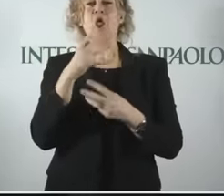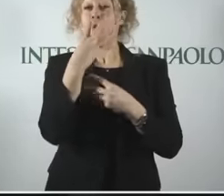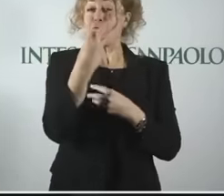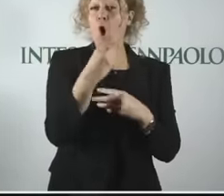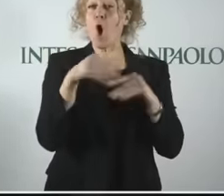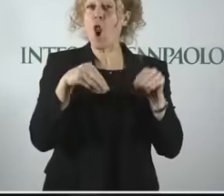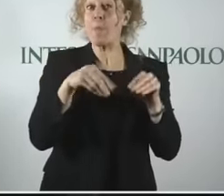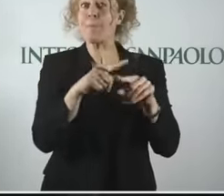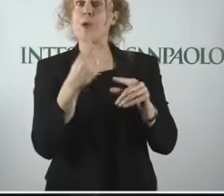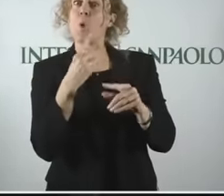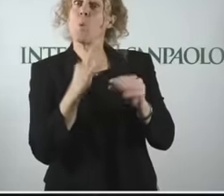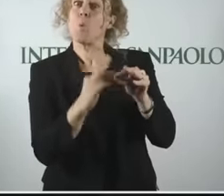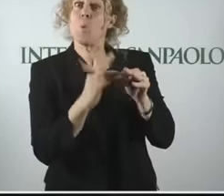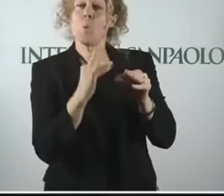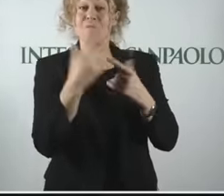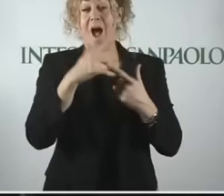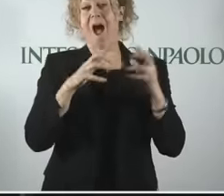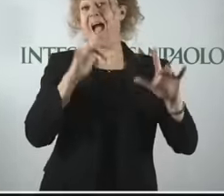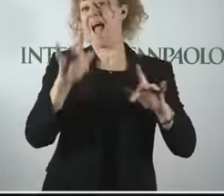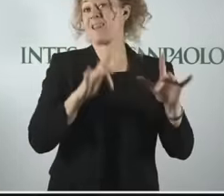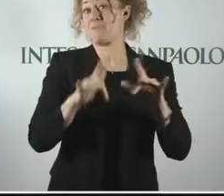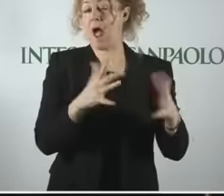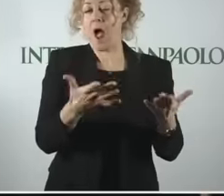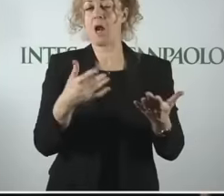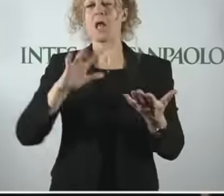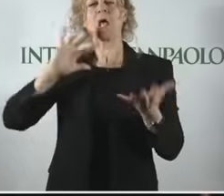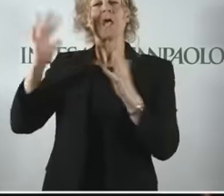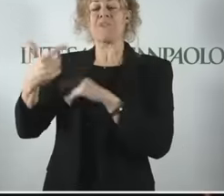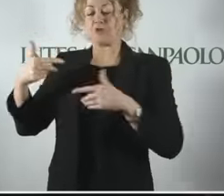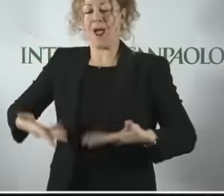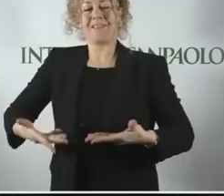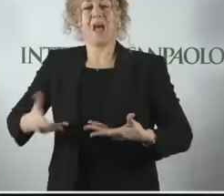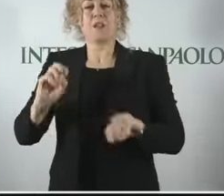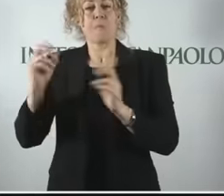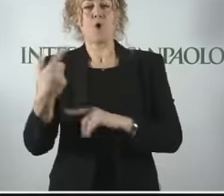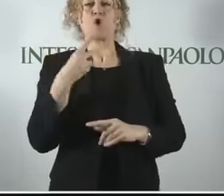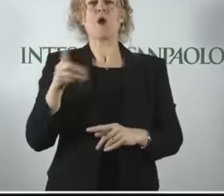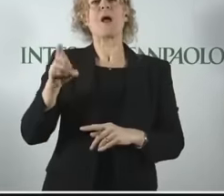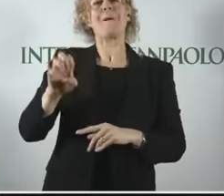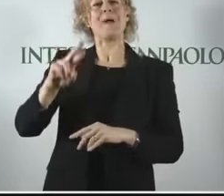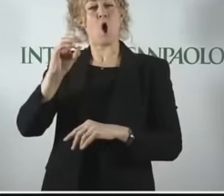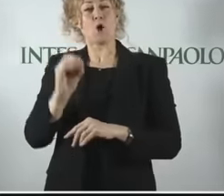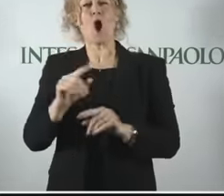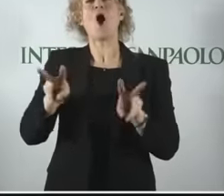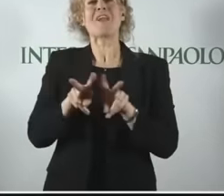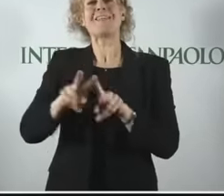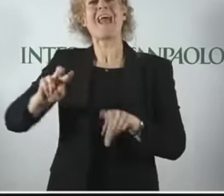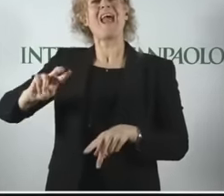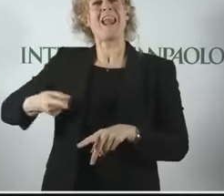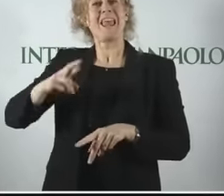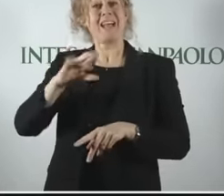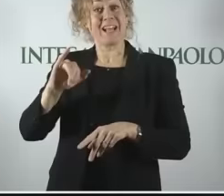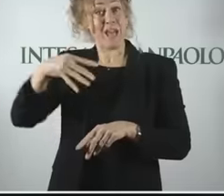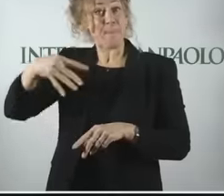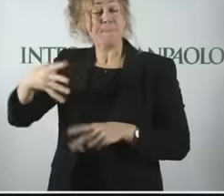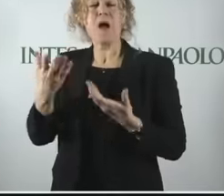no Mentre invece le favole che sono state poi raccolte nell'età moderna da perrò dai fratelli grim che sono certamente molto